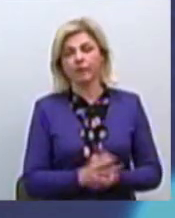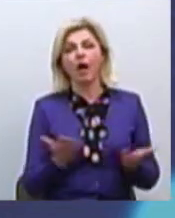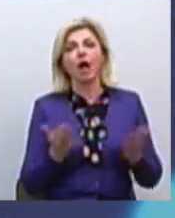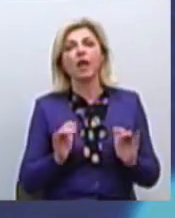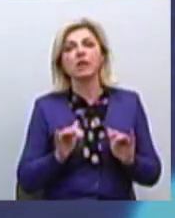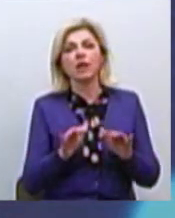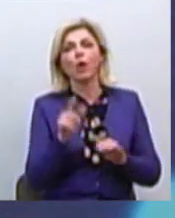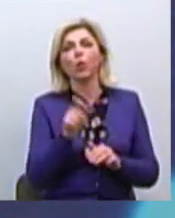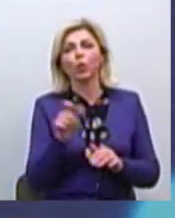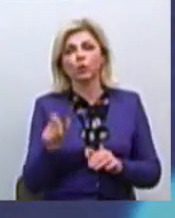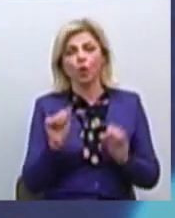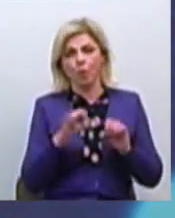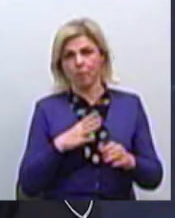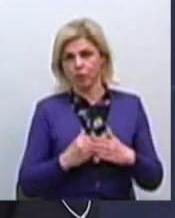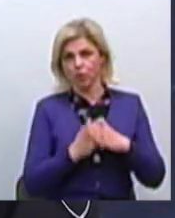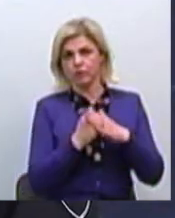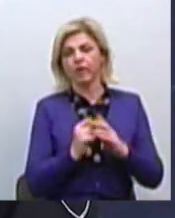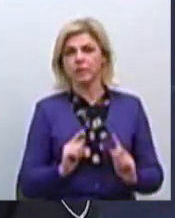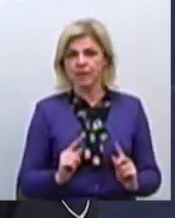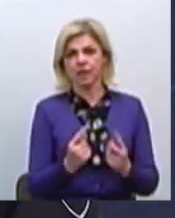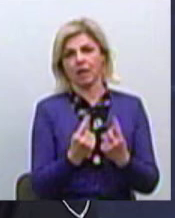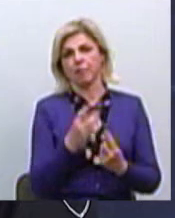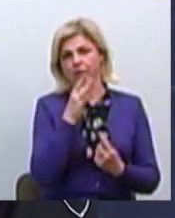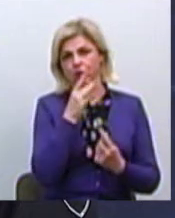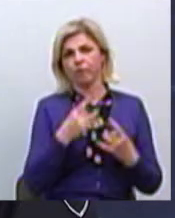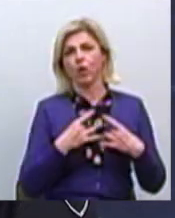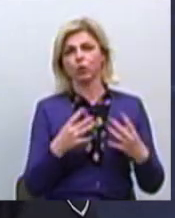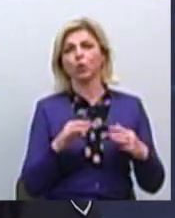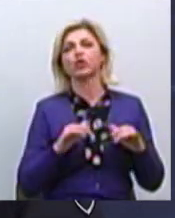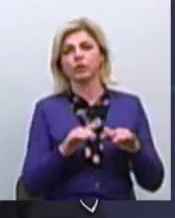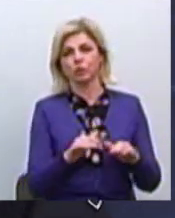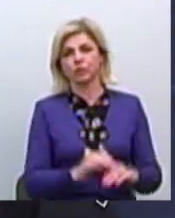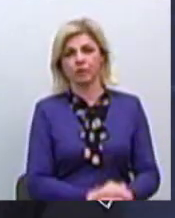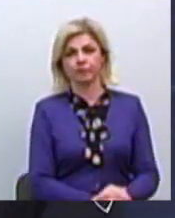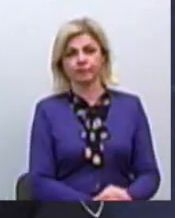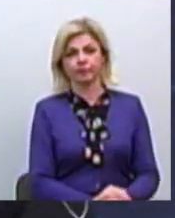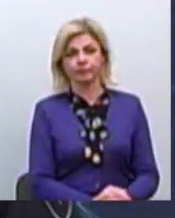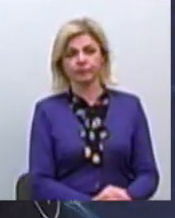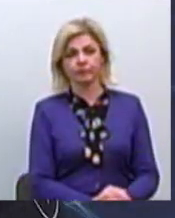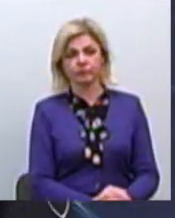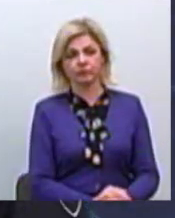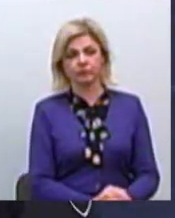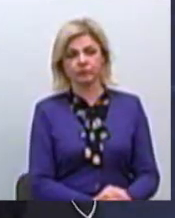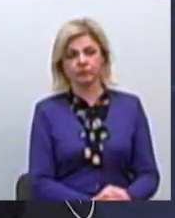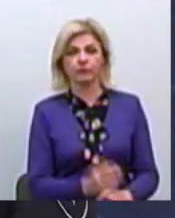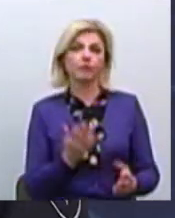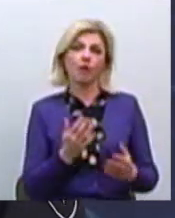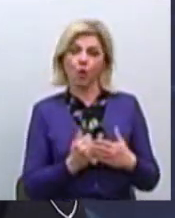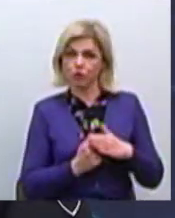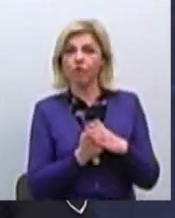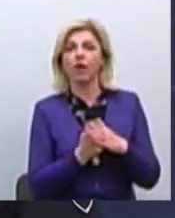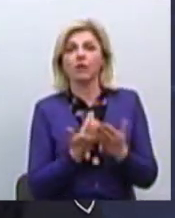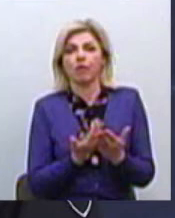громадян можуть стати підставою для затримання під час урочистостей? Ну, підставою, якщо буде якісь